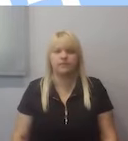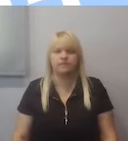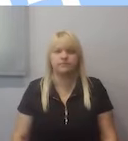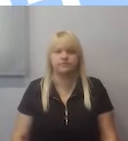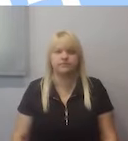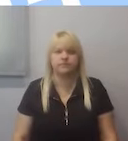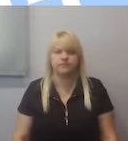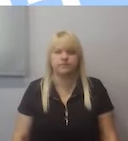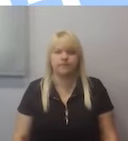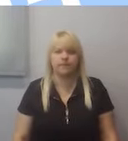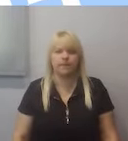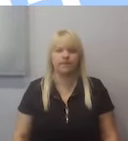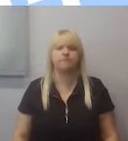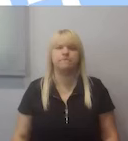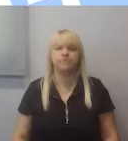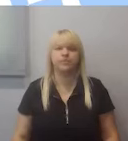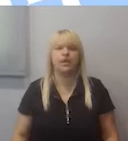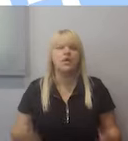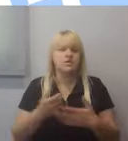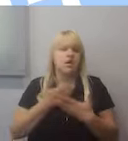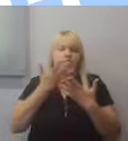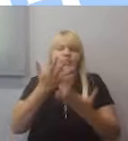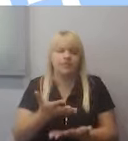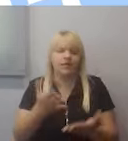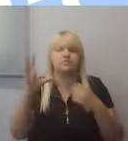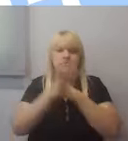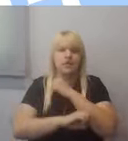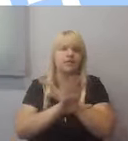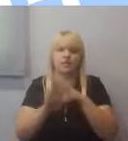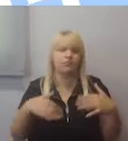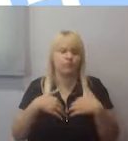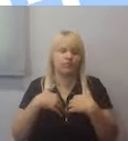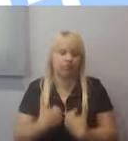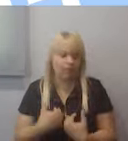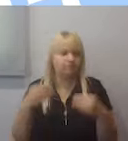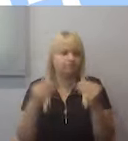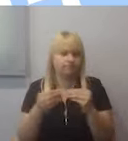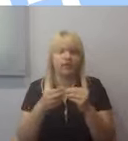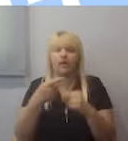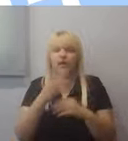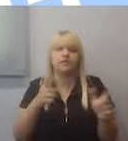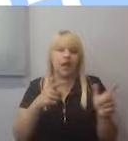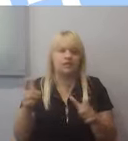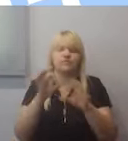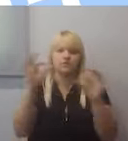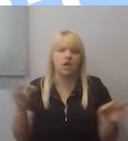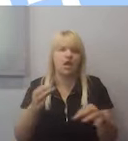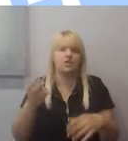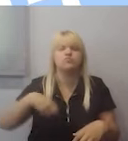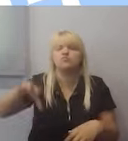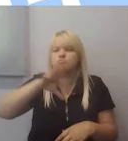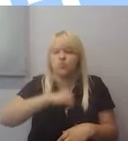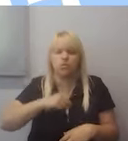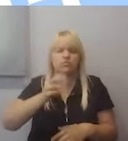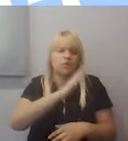un izdvesmai uz beigām lai nebūtu tik depresīvi gatavība sākas ar mums ar katru